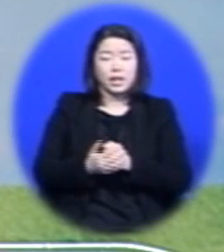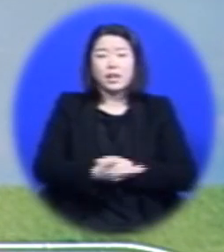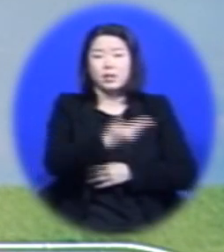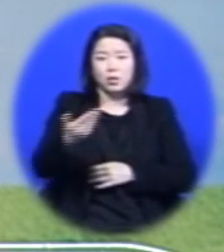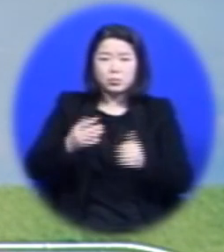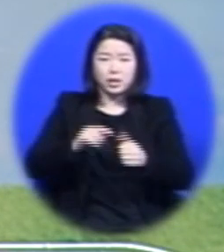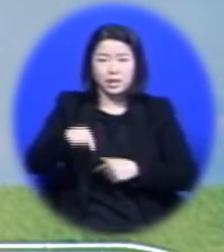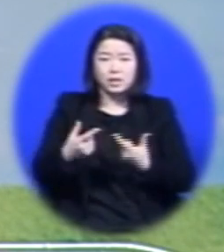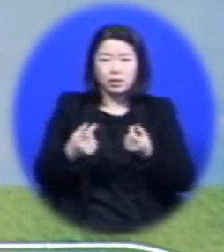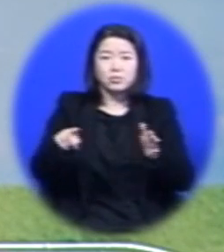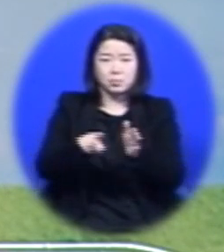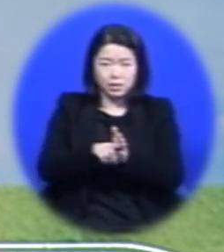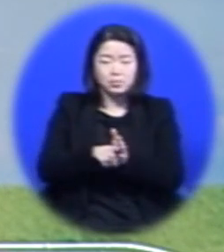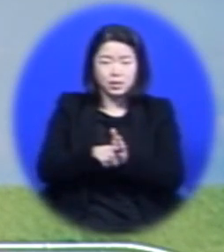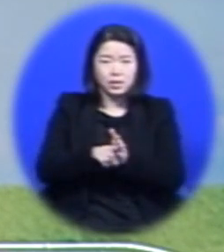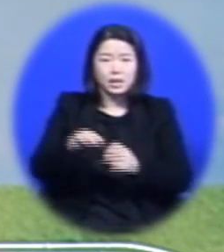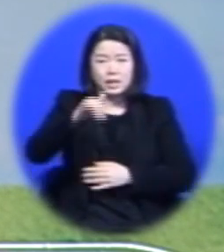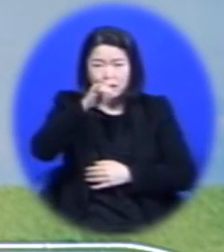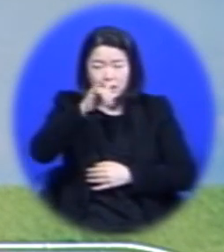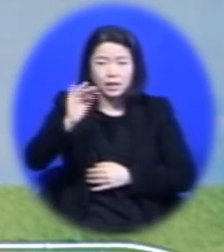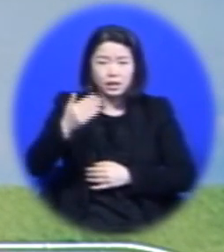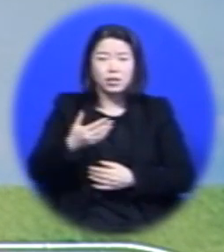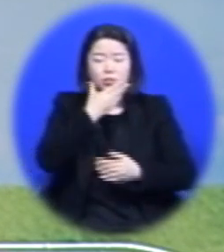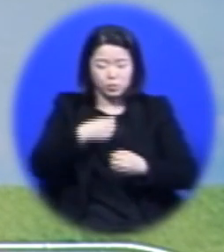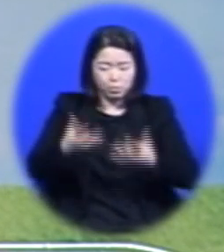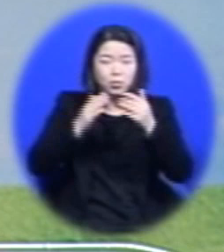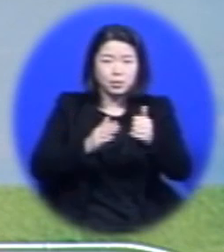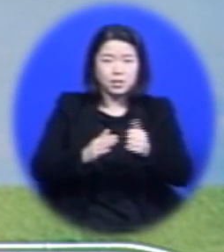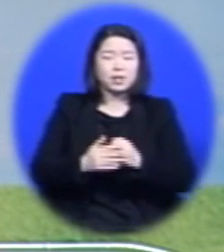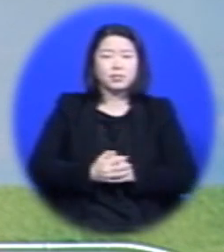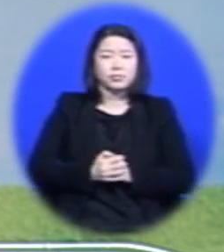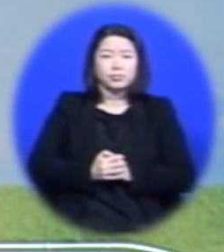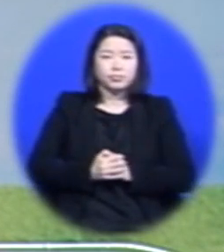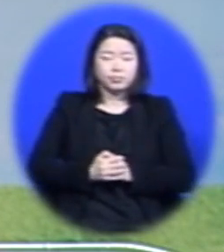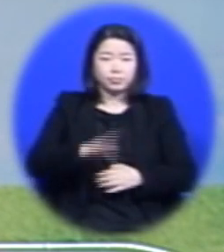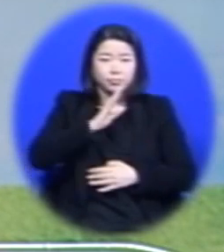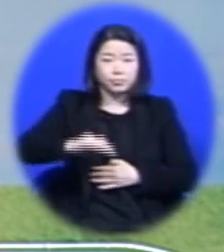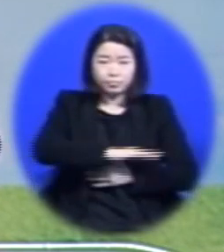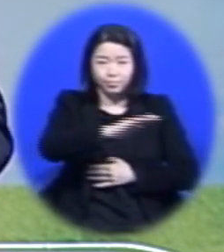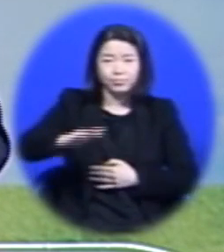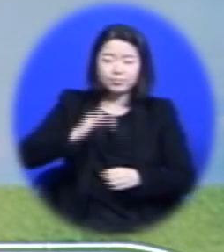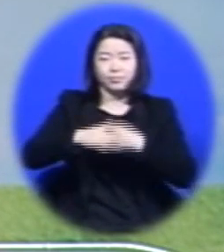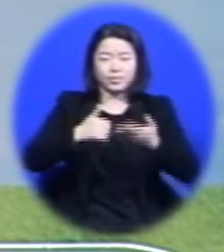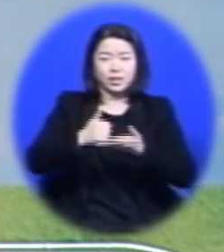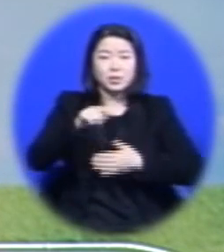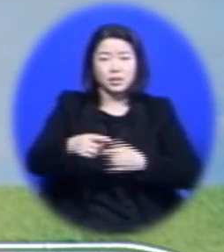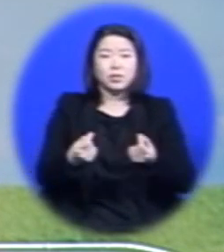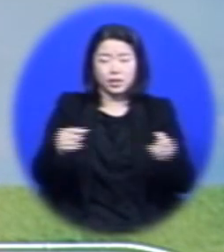여러분에게도 이런 믿음이 있으시기를 축복합니다 4 사실 우리는 하나님을 그렇게